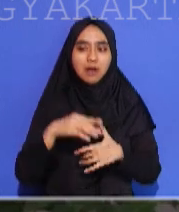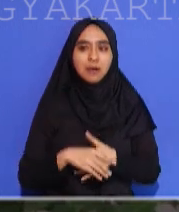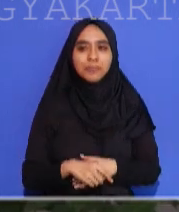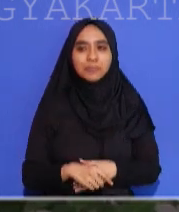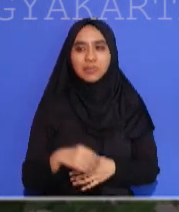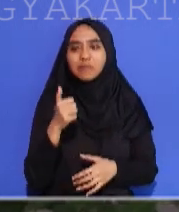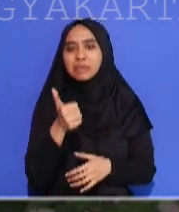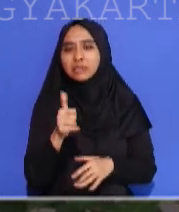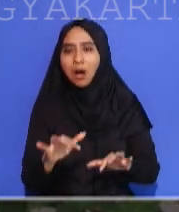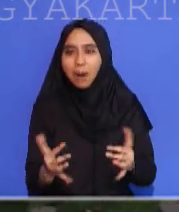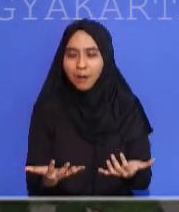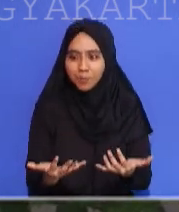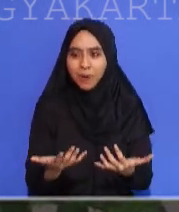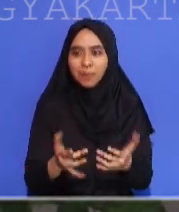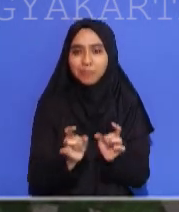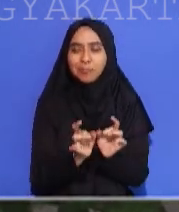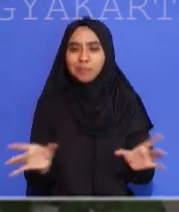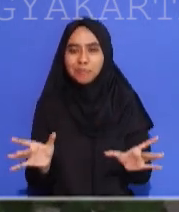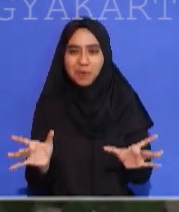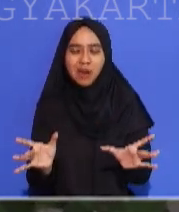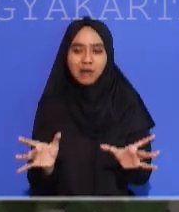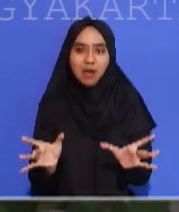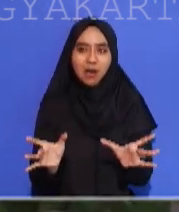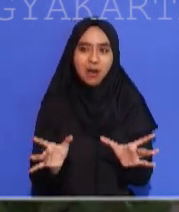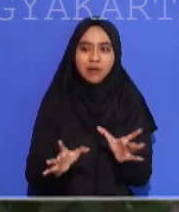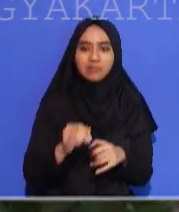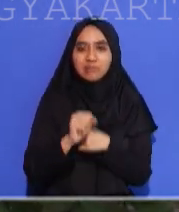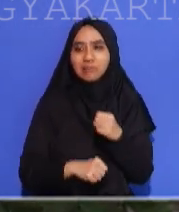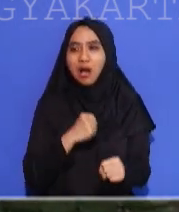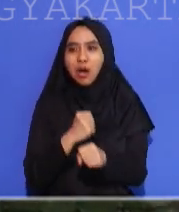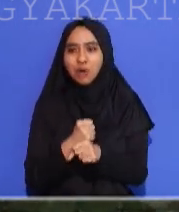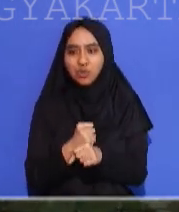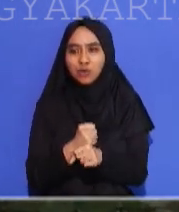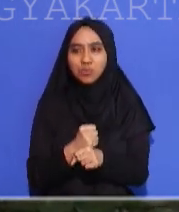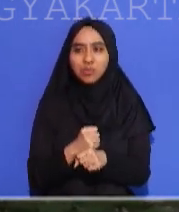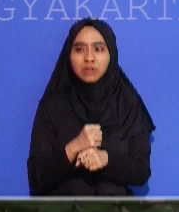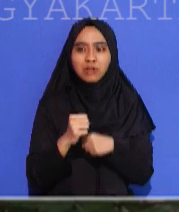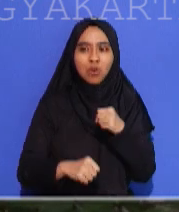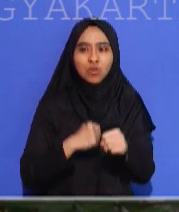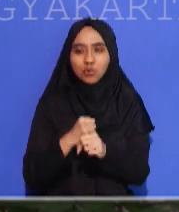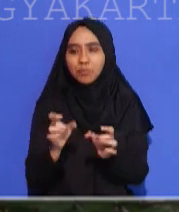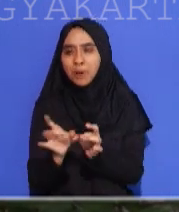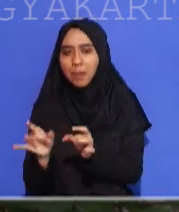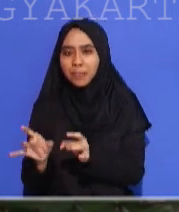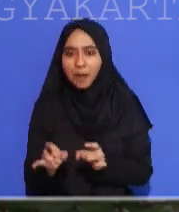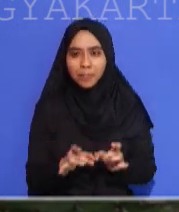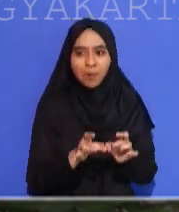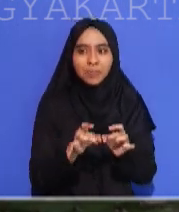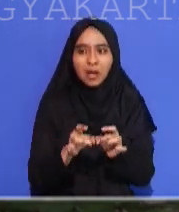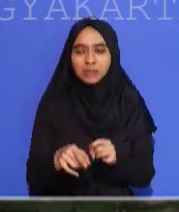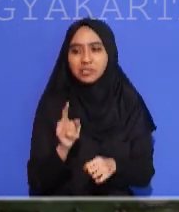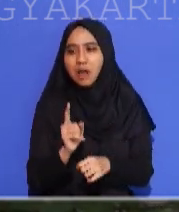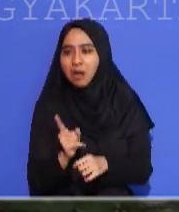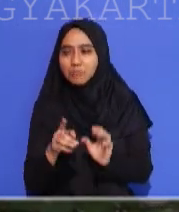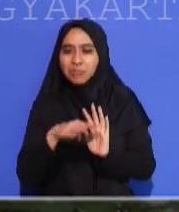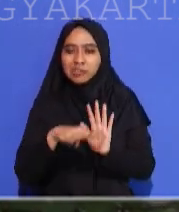bisa menjadi berbeda antara tahun antar tahun artinya di mana setiap ada kebijakan itu